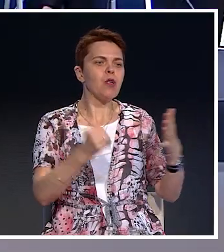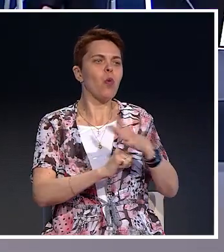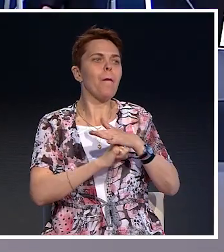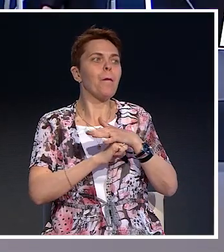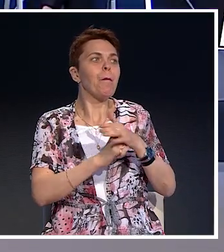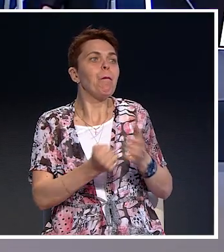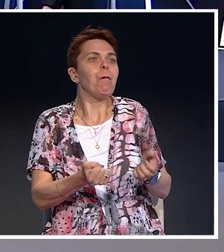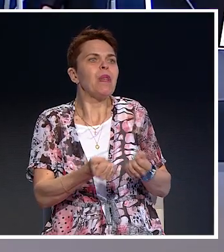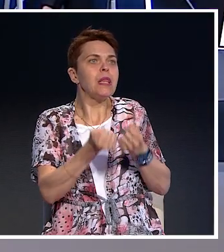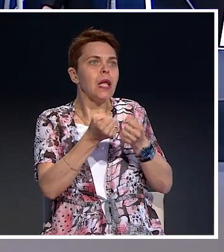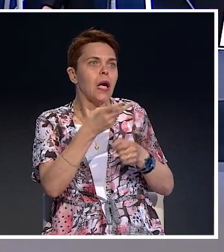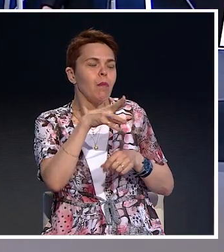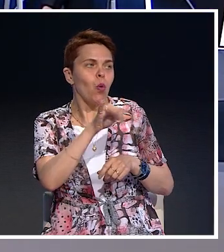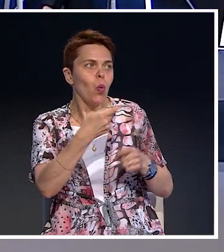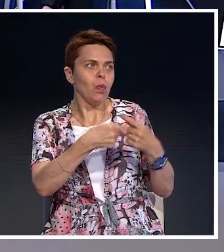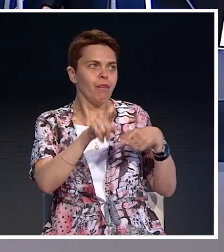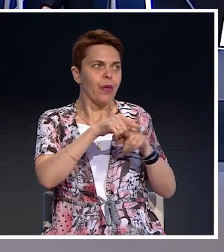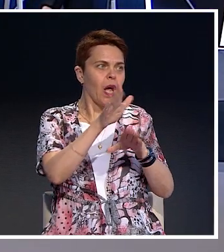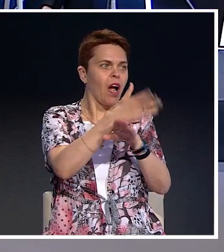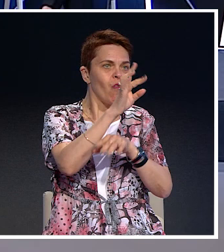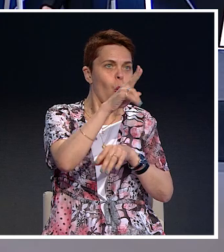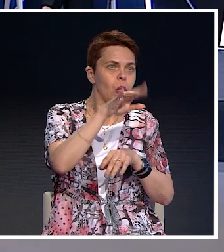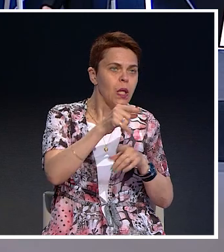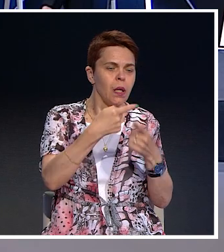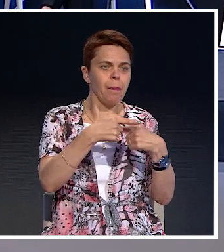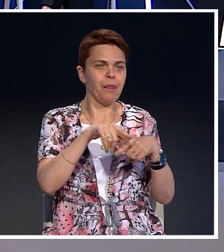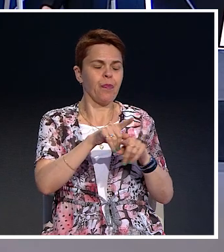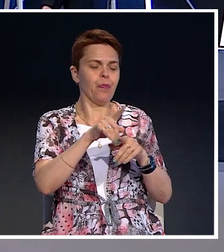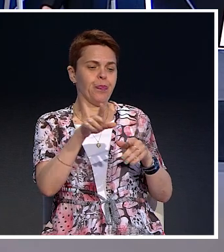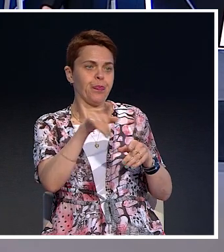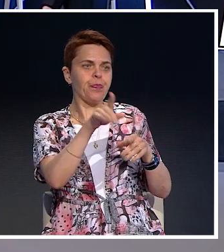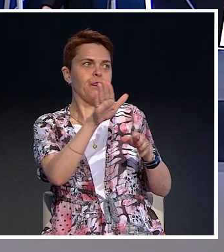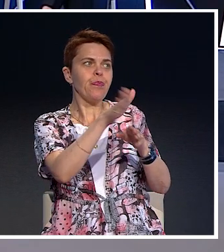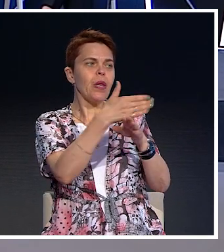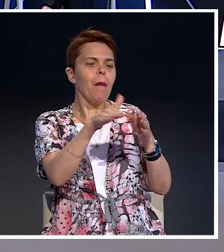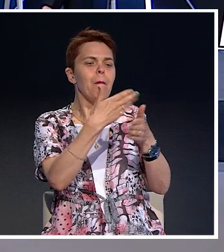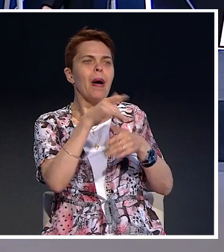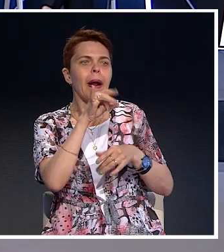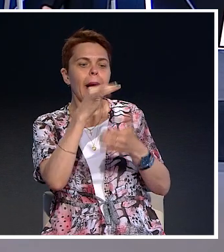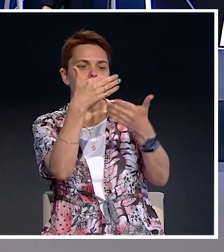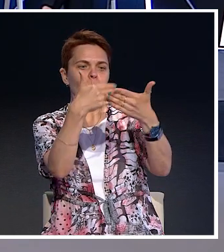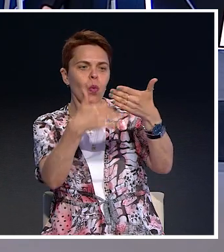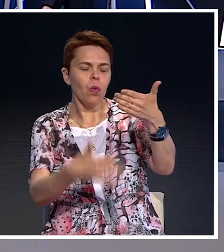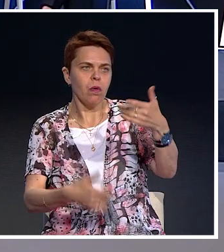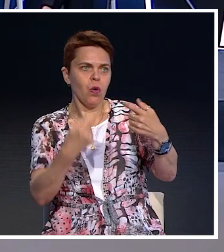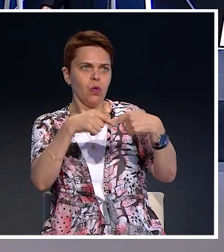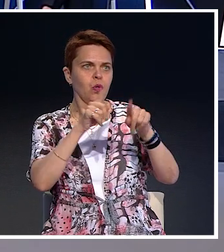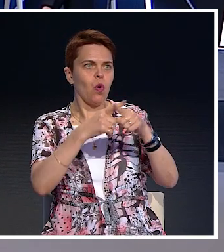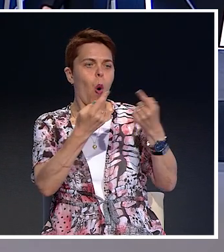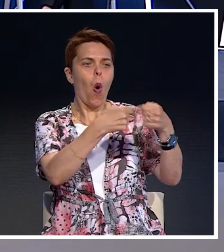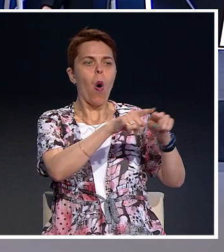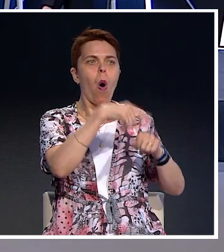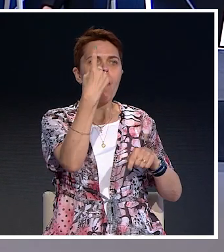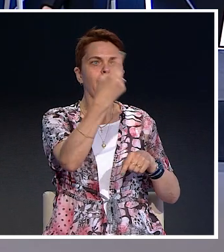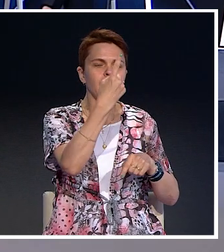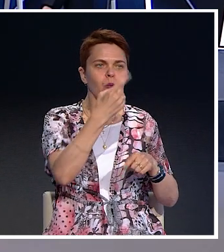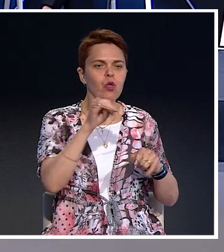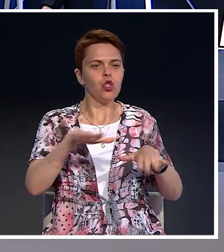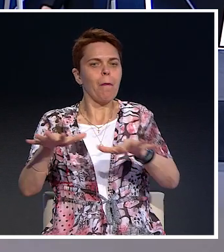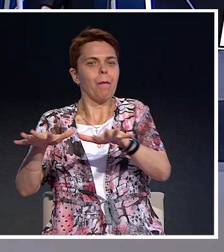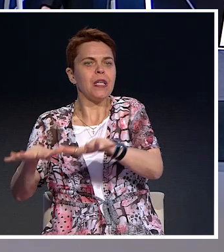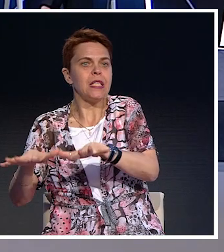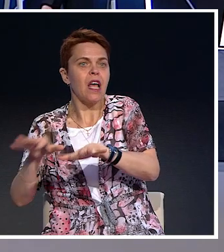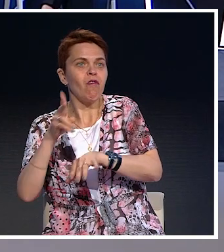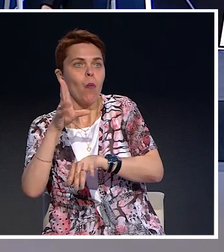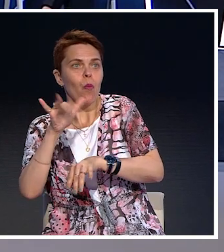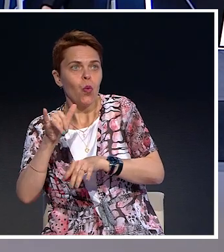важливо збереження пропорції і квоти як в переліку загальноміському, обласному, районному чи місцевому